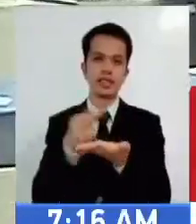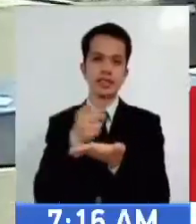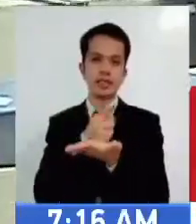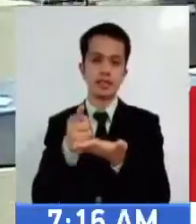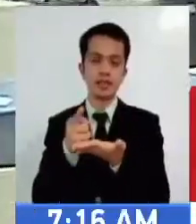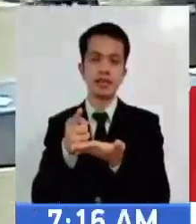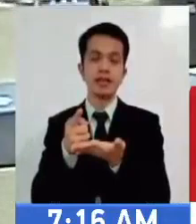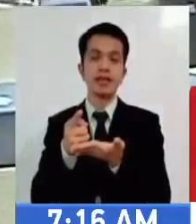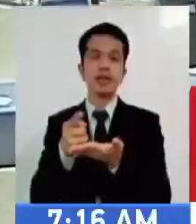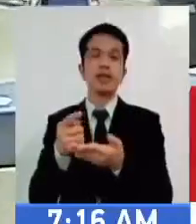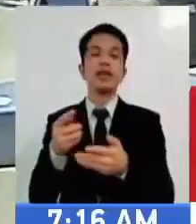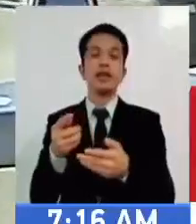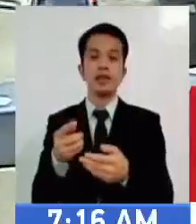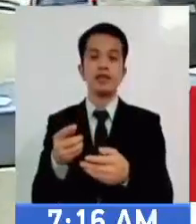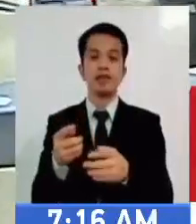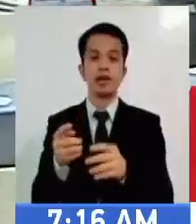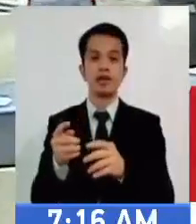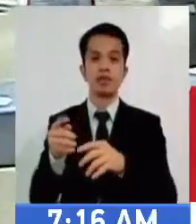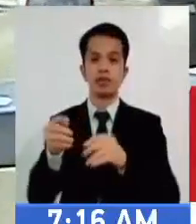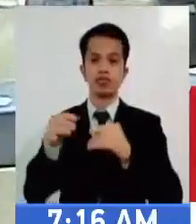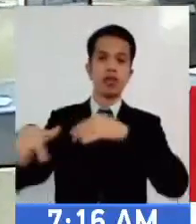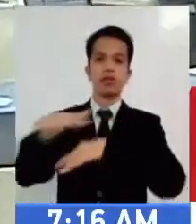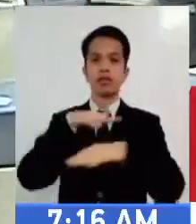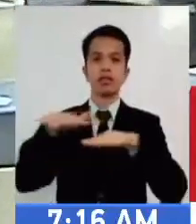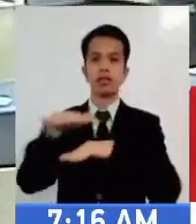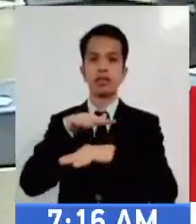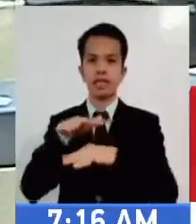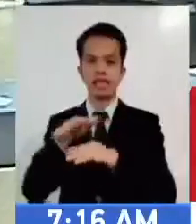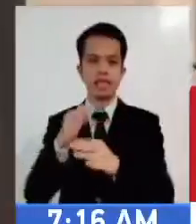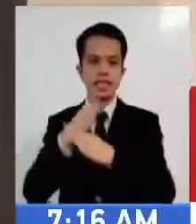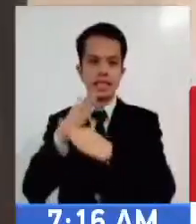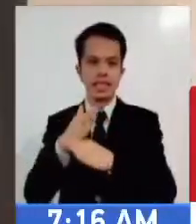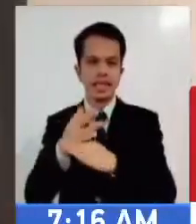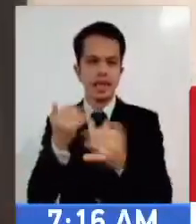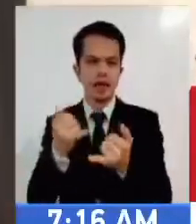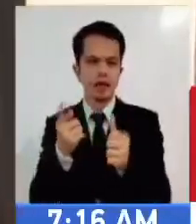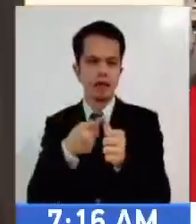rush, magandang diskarte na bumiyahe ngayong linggo.